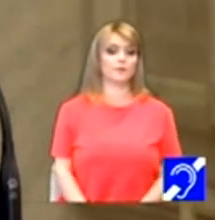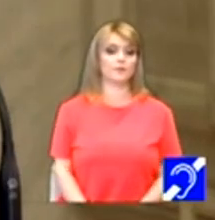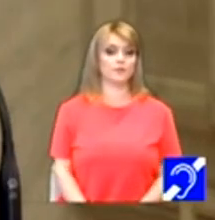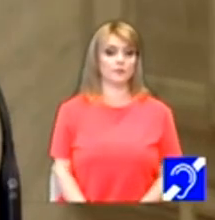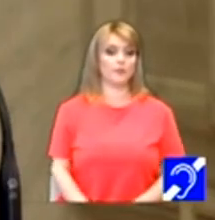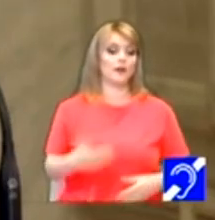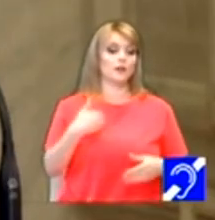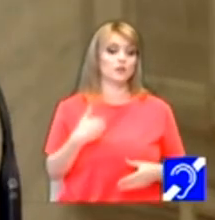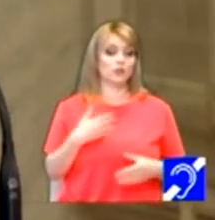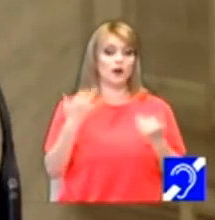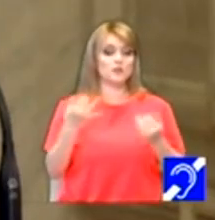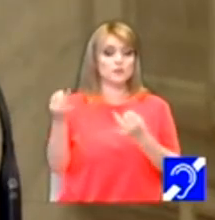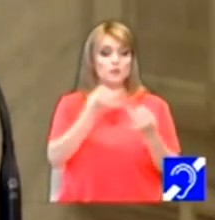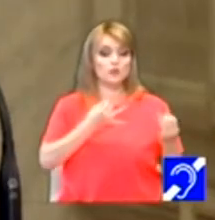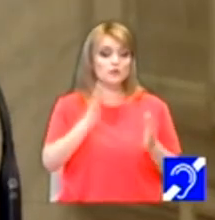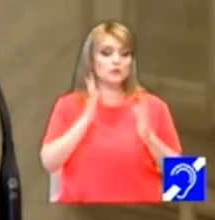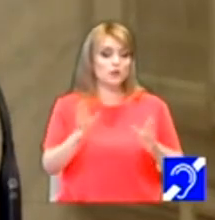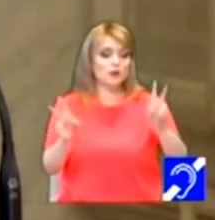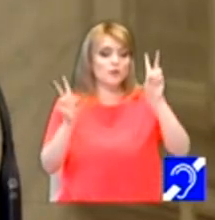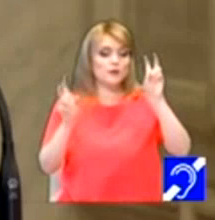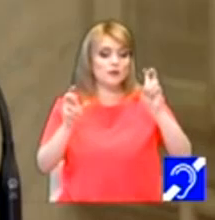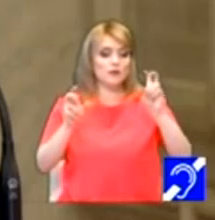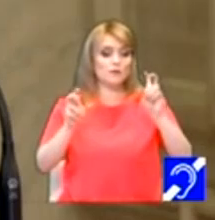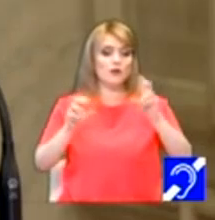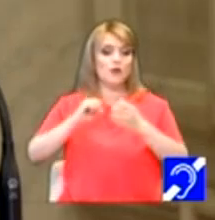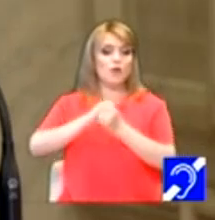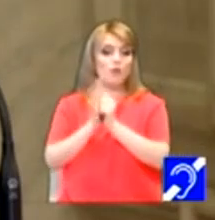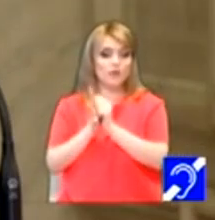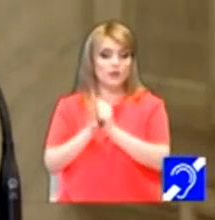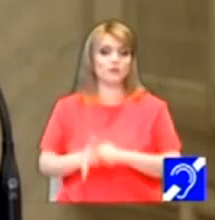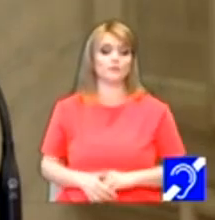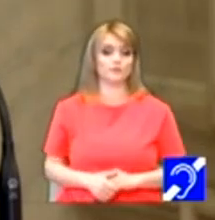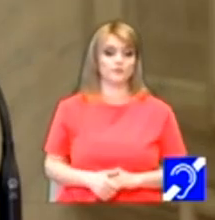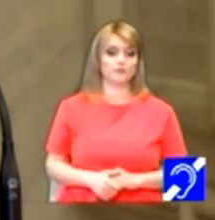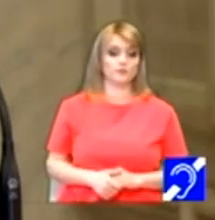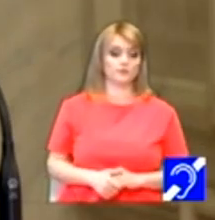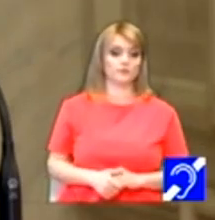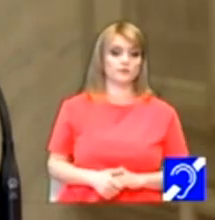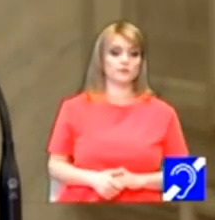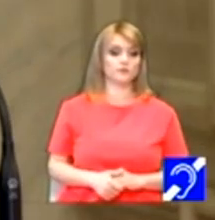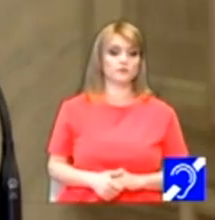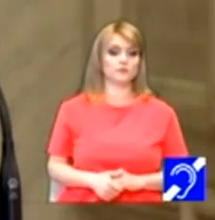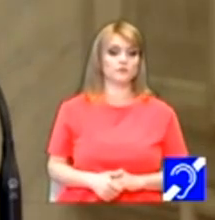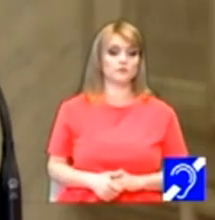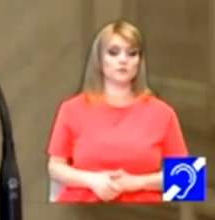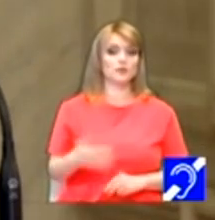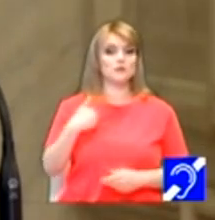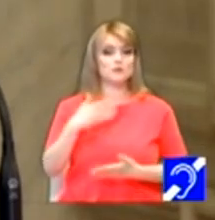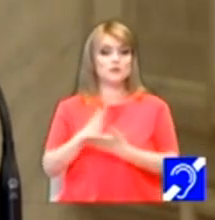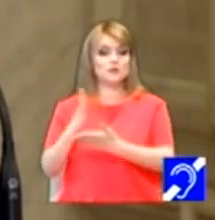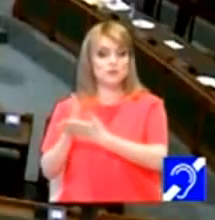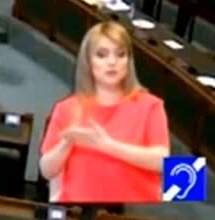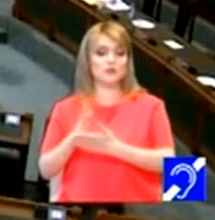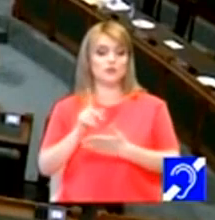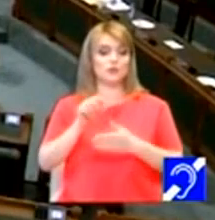într-un limbaj COVID, a masacrat această lege și a lipsit-o de anumite elemente care o făceau mult mai viabilă, dar sunt lucruri care se